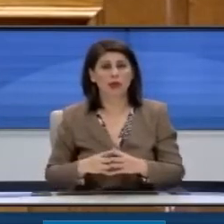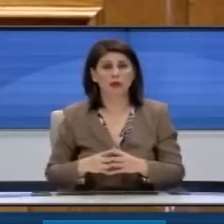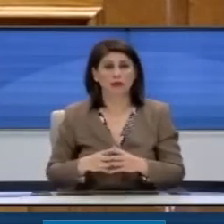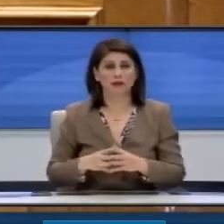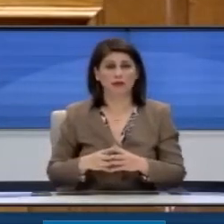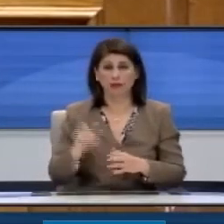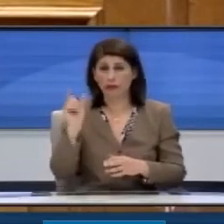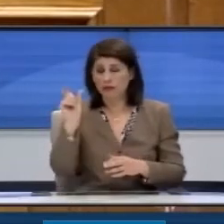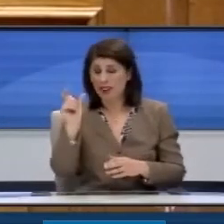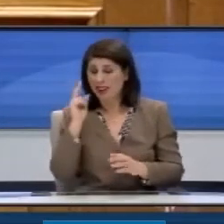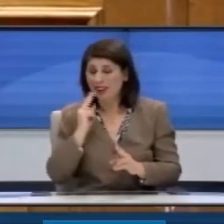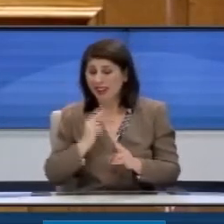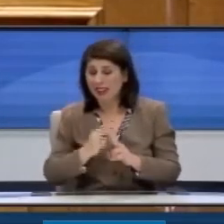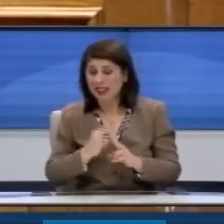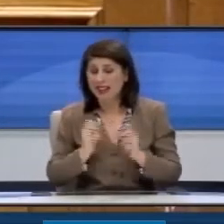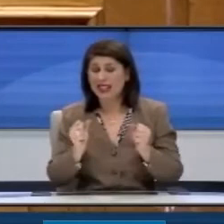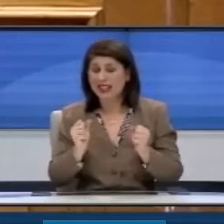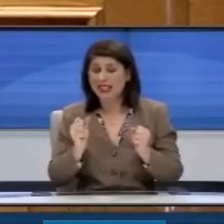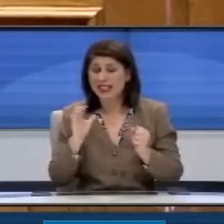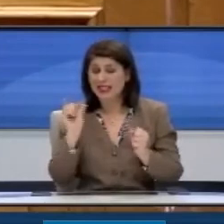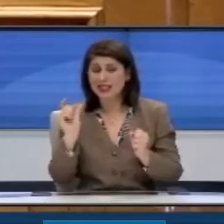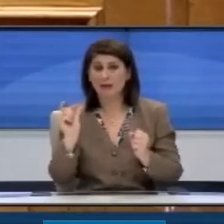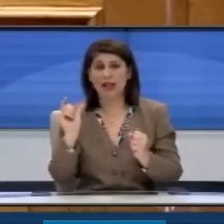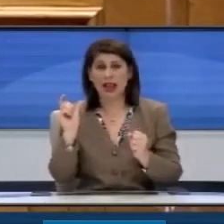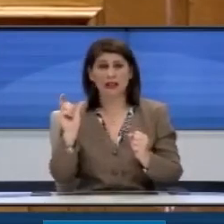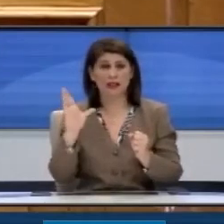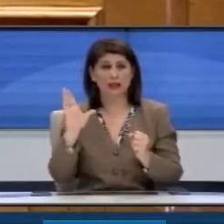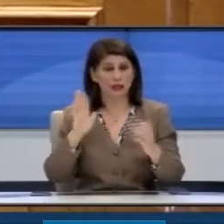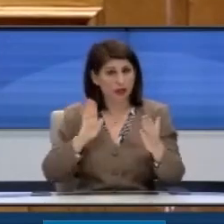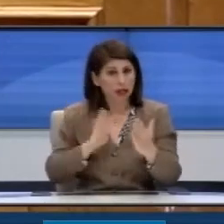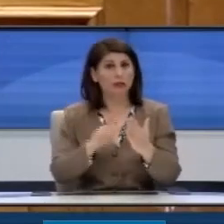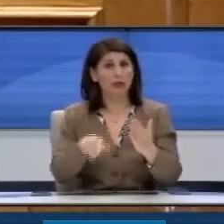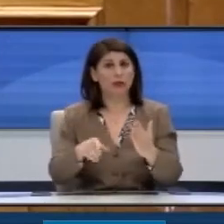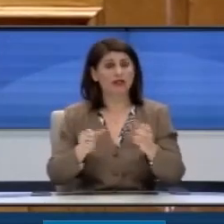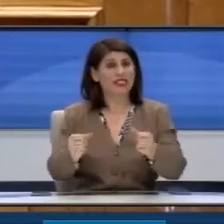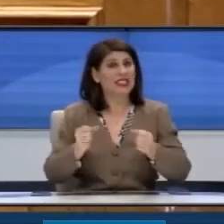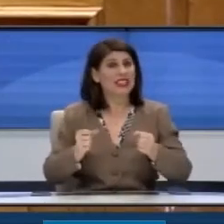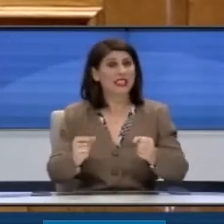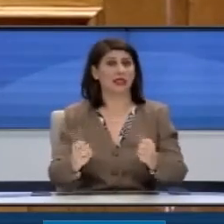Η κρίσιμη λέξη για να αντιμετωπίσει μια κυβέρνηση, μια πολιτεία, μια κρίση σαν τη σημερινή.